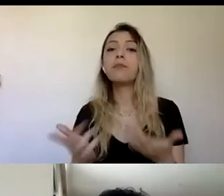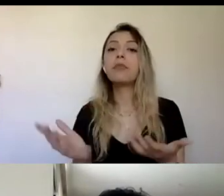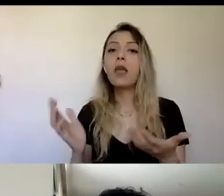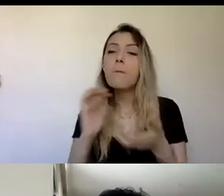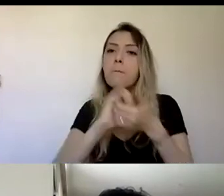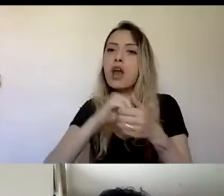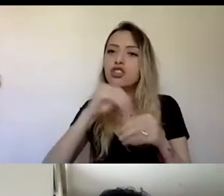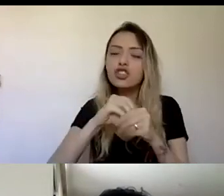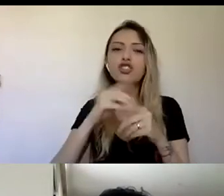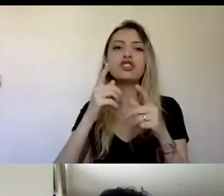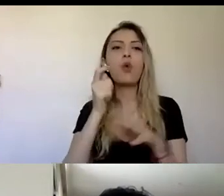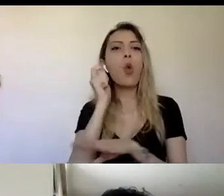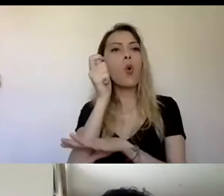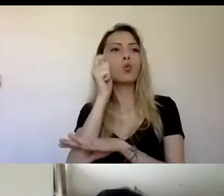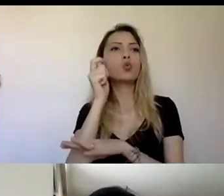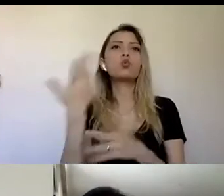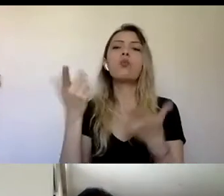Bunların kaçı erkek, kaçı çocuk, kaçı